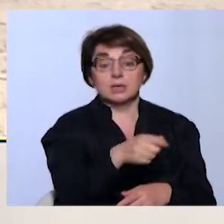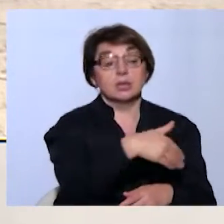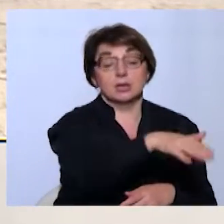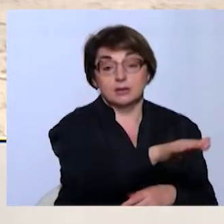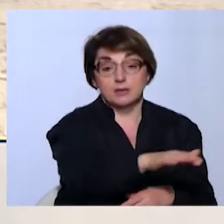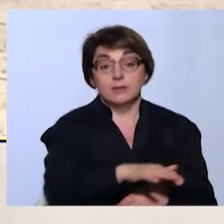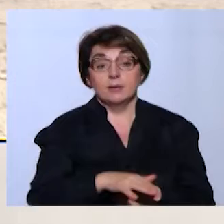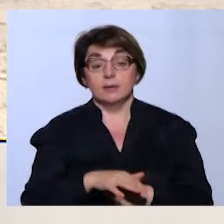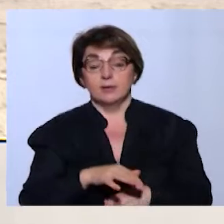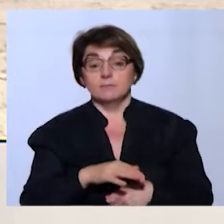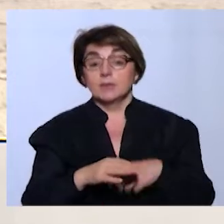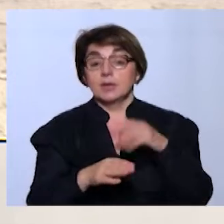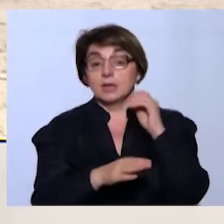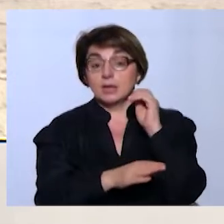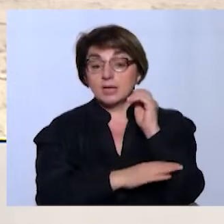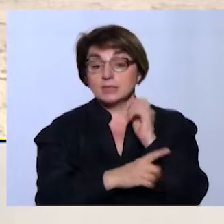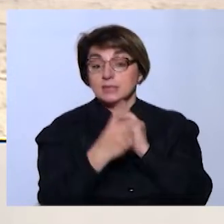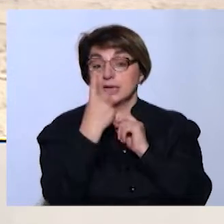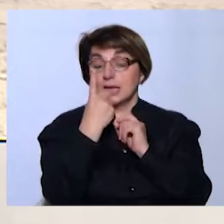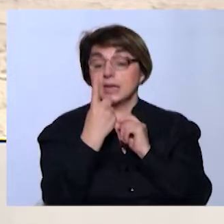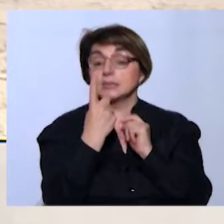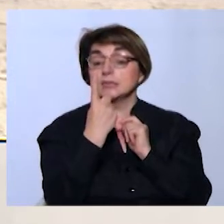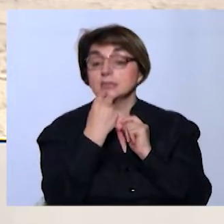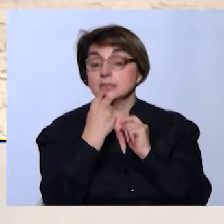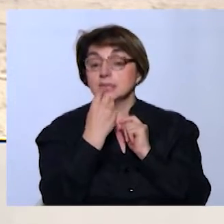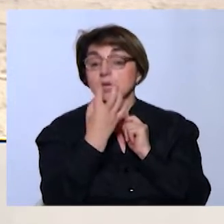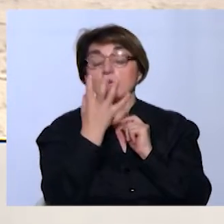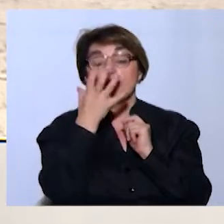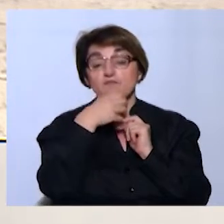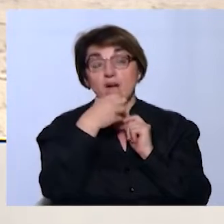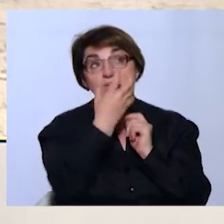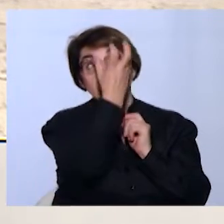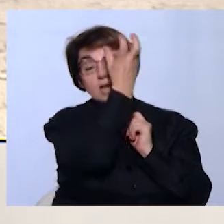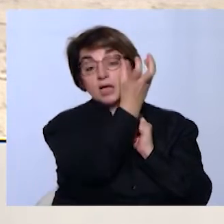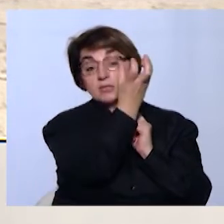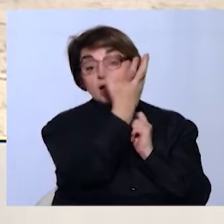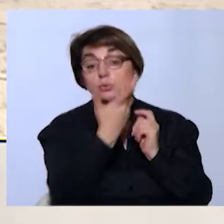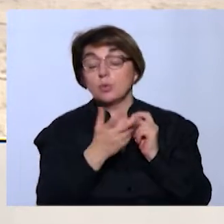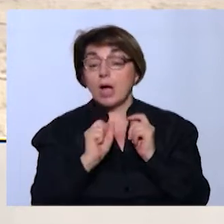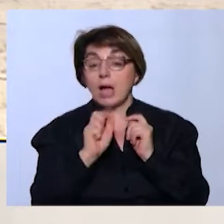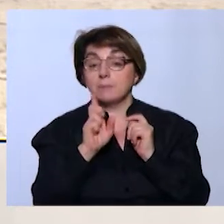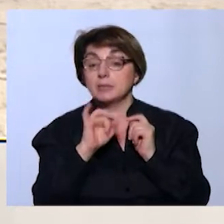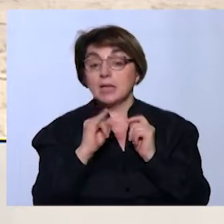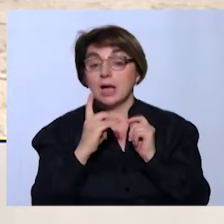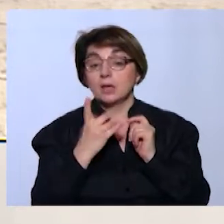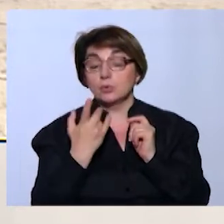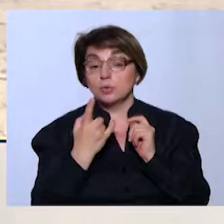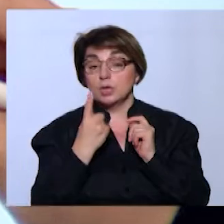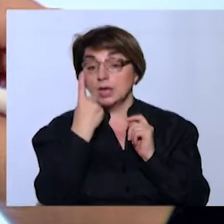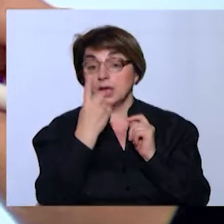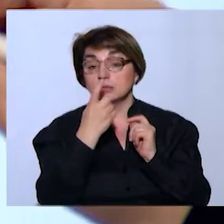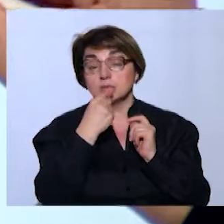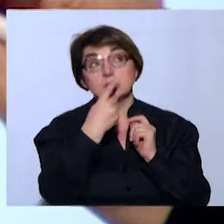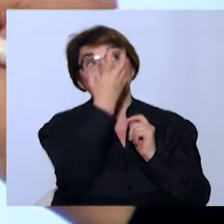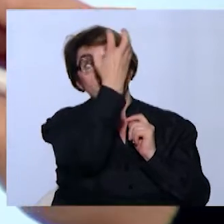გარეკა. ხეს ერთი წითელი ვაშლი ასხია თუ აბია? ერთი